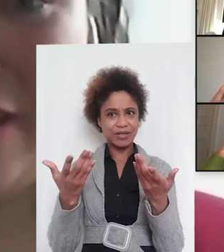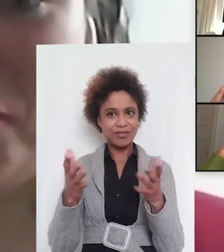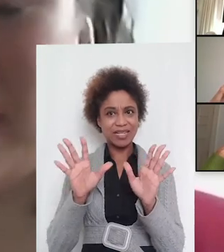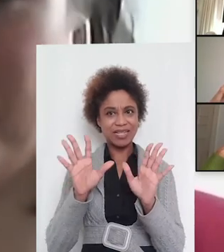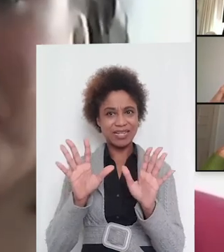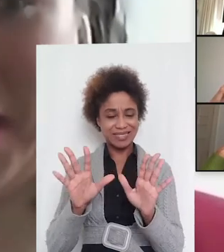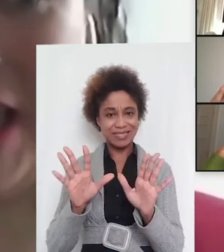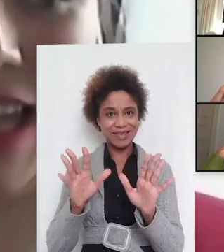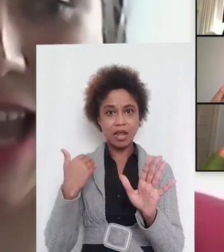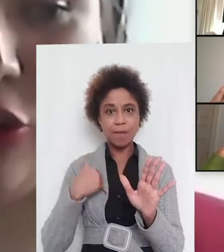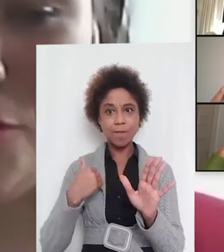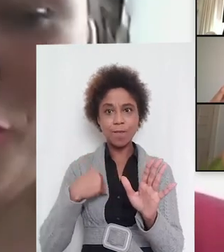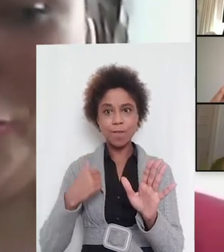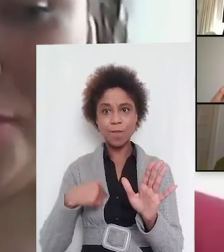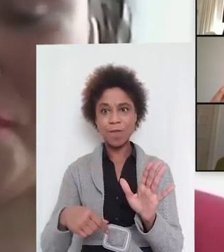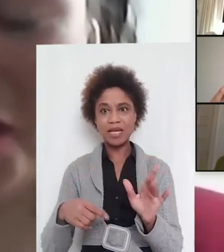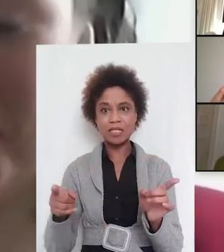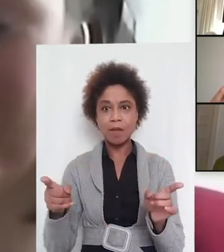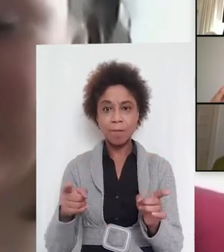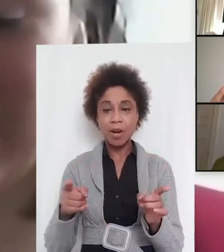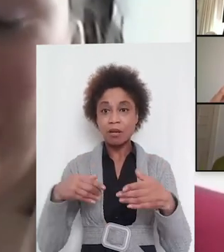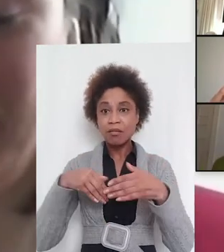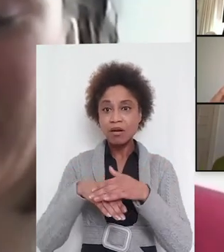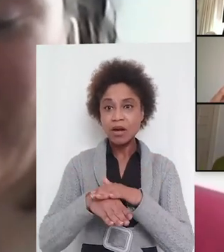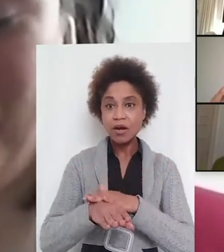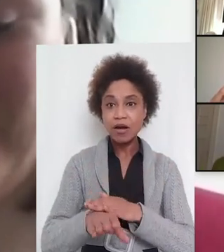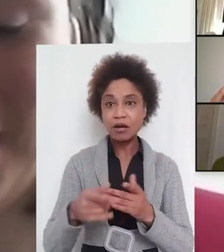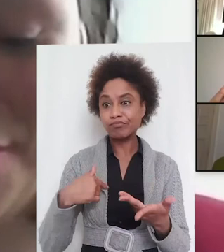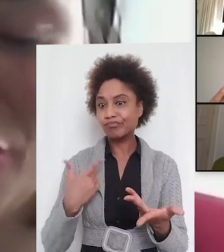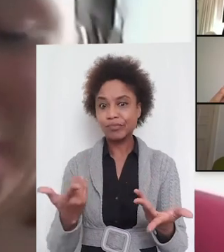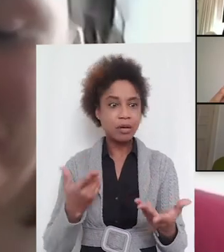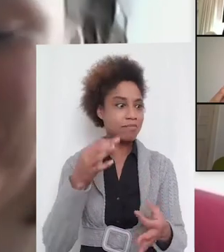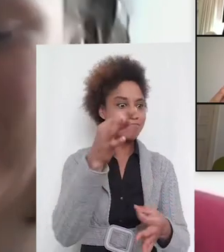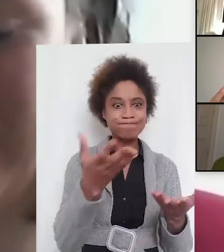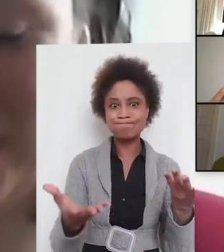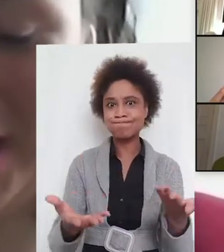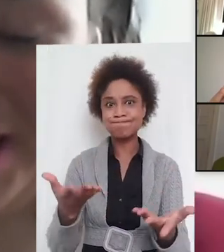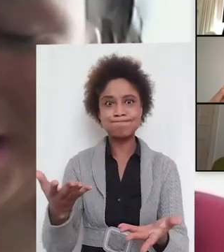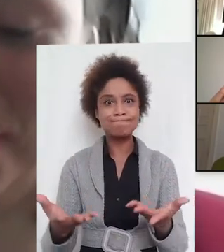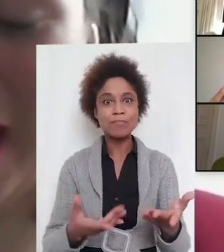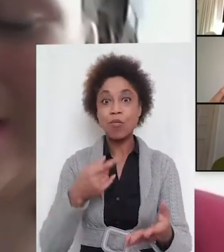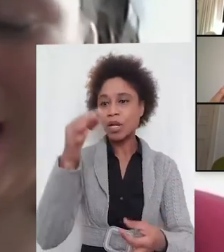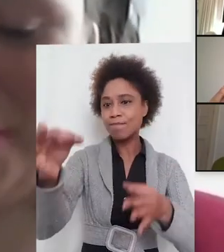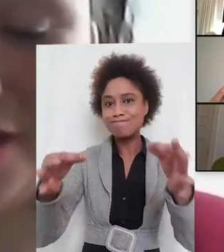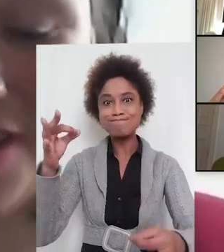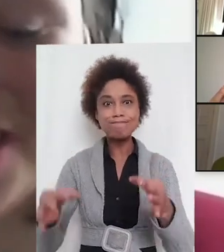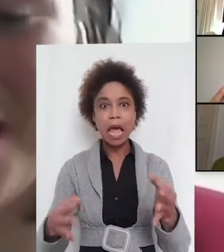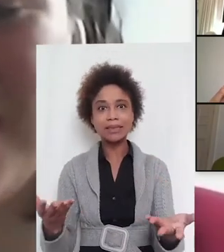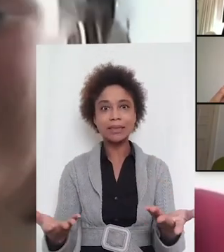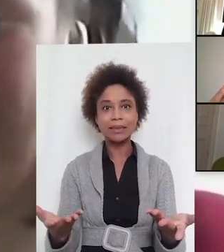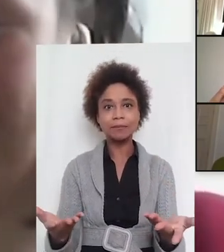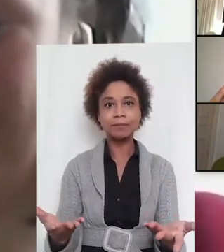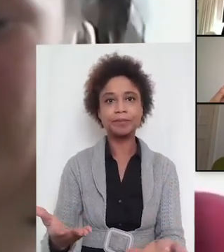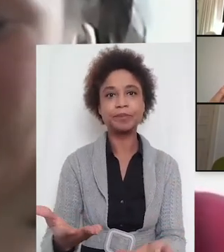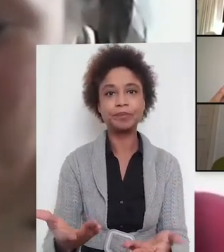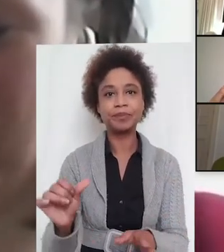10 mensen met een beperking en hulphond binnen, die ik nog even ergens moest gaan plaatsnemen.